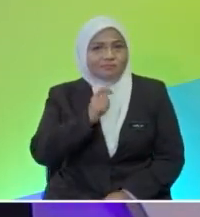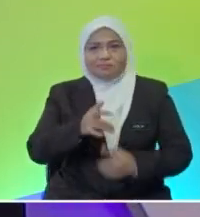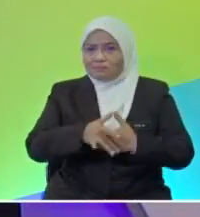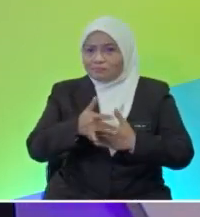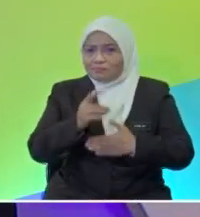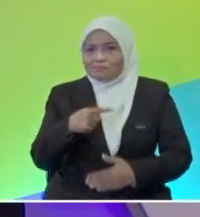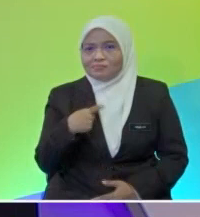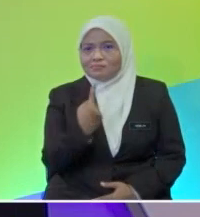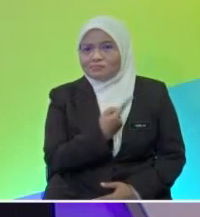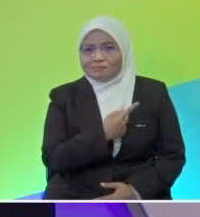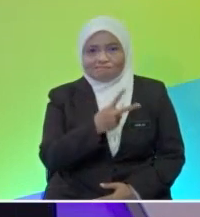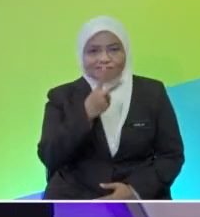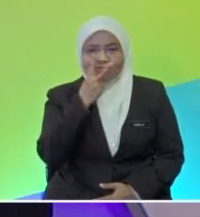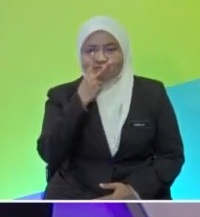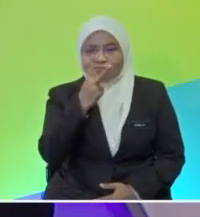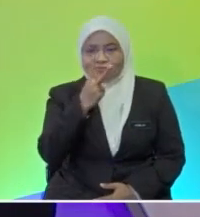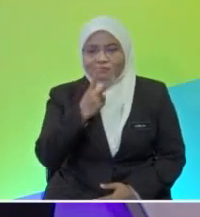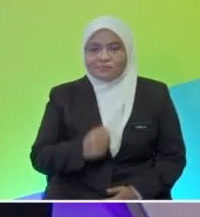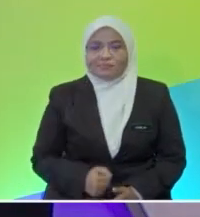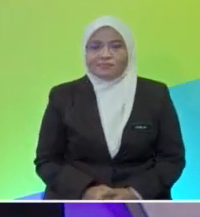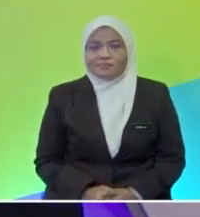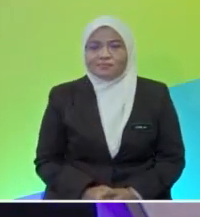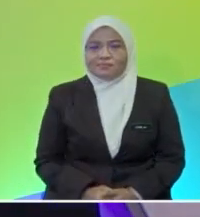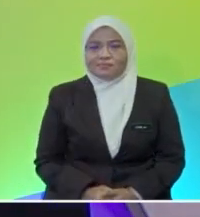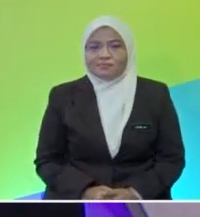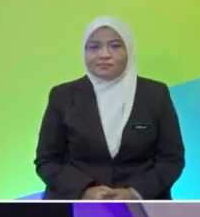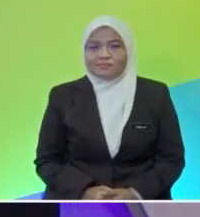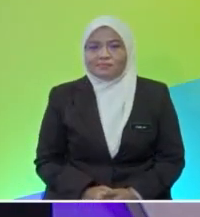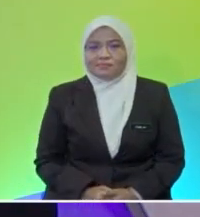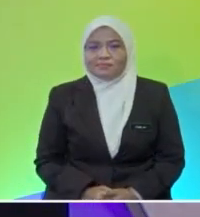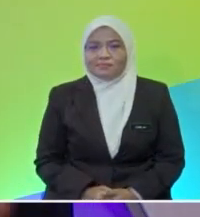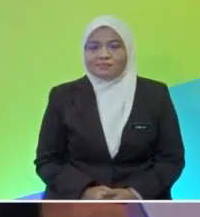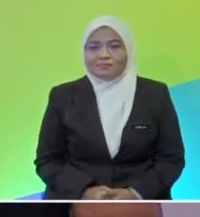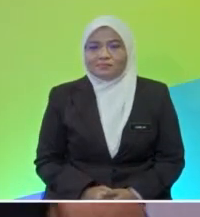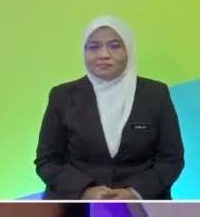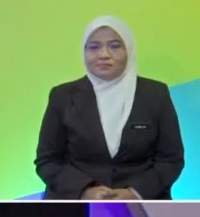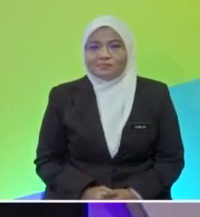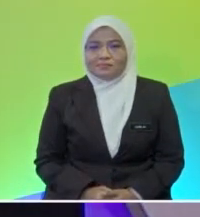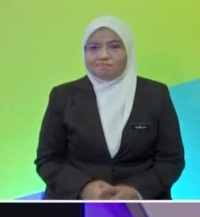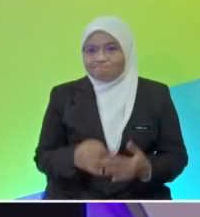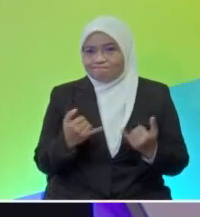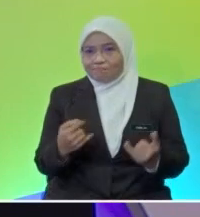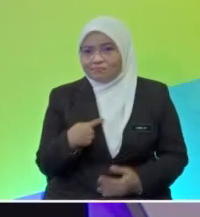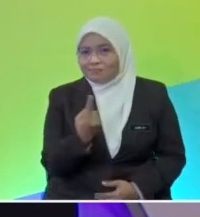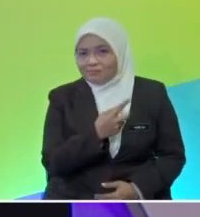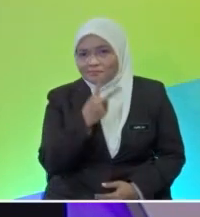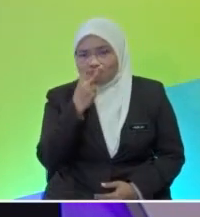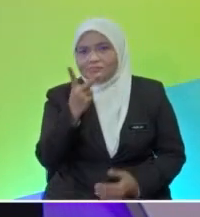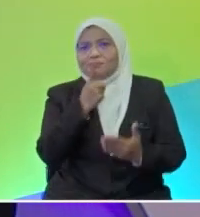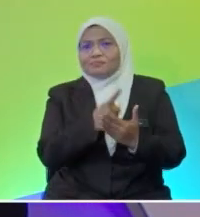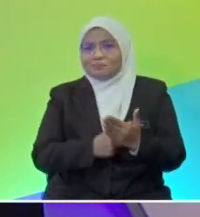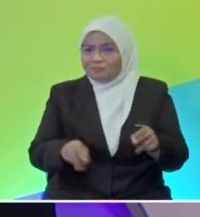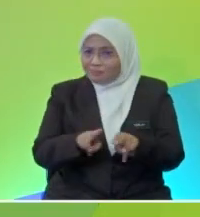dengan tamatnya Amalillah analisis data ya paham ini kita tengok dulu apa dia ikut Trabas